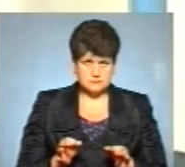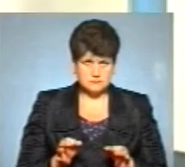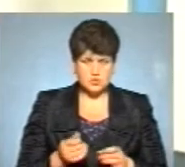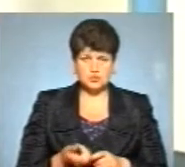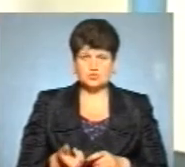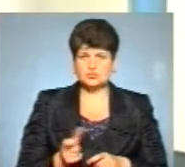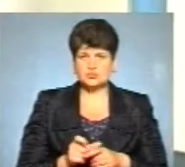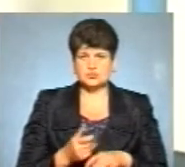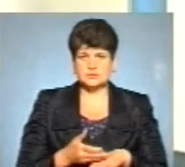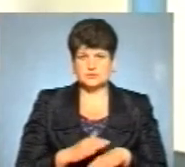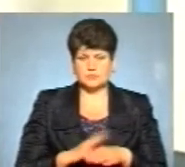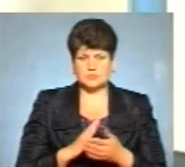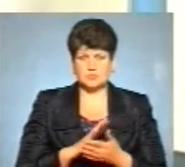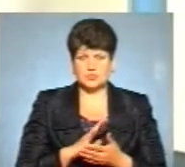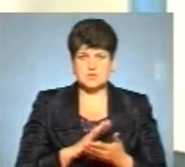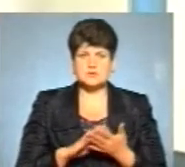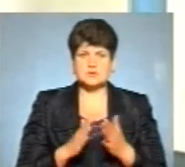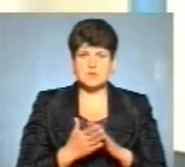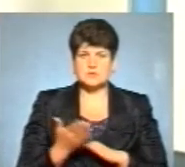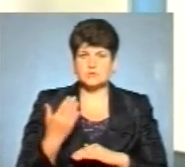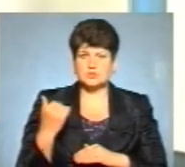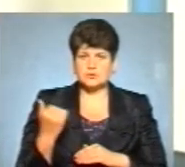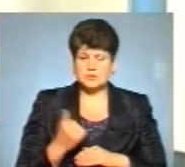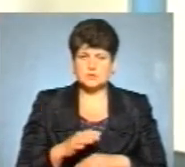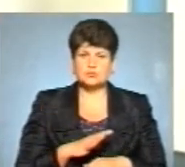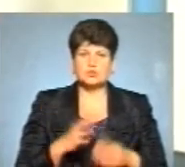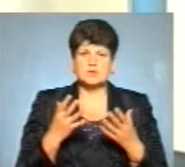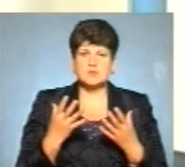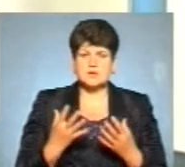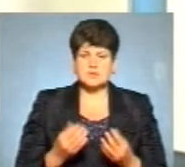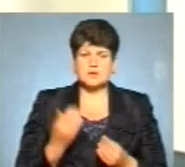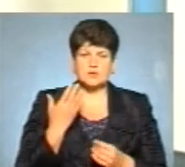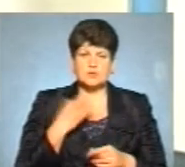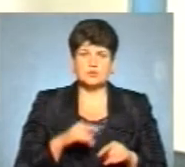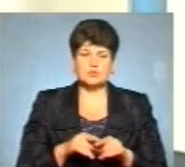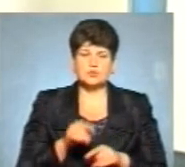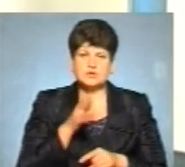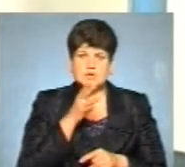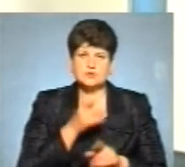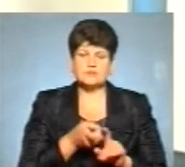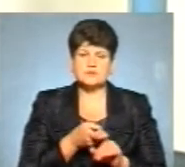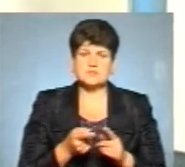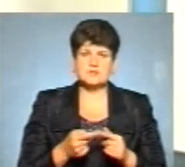Дуже напруженою була ситуація на минулому тижні. Були дні, коли одночасно в інфекційне відділення ми